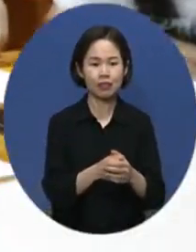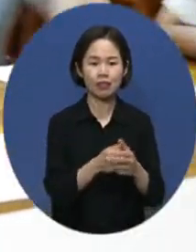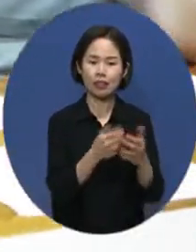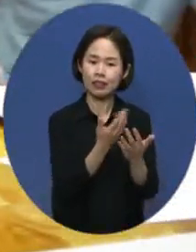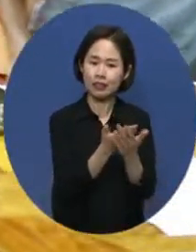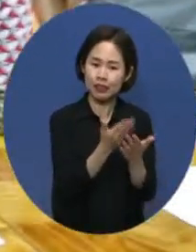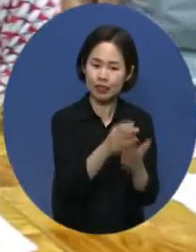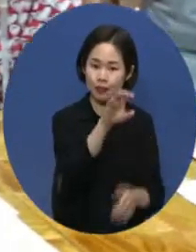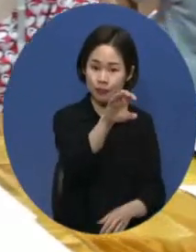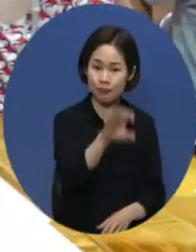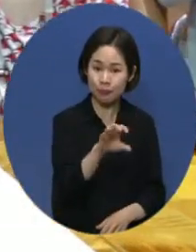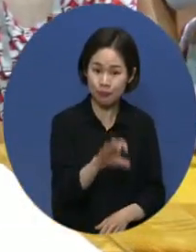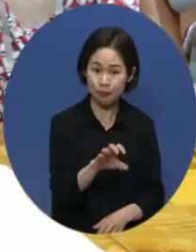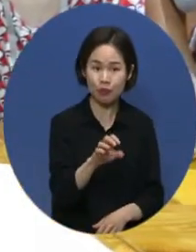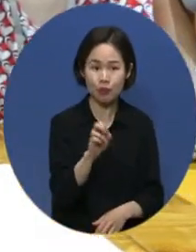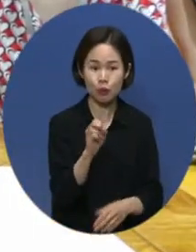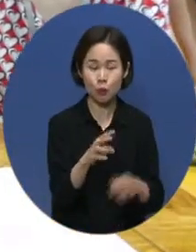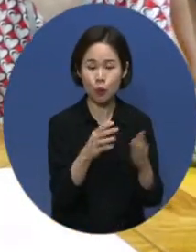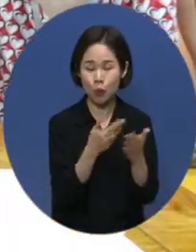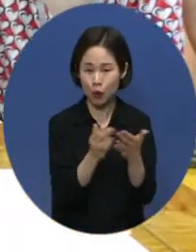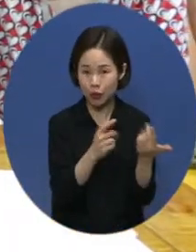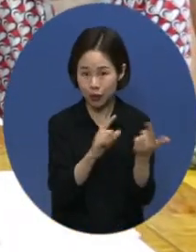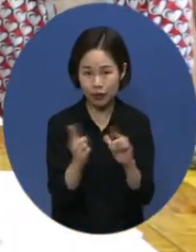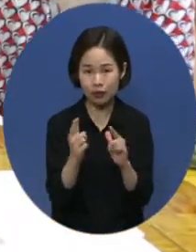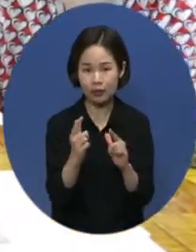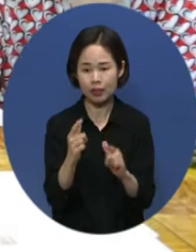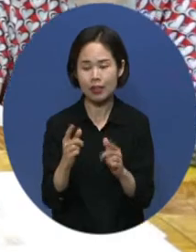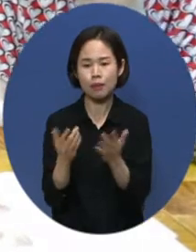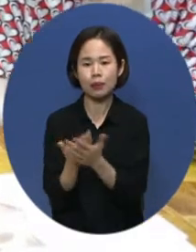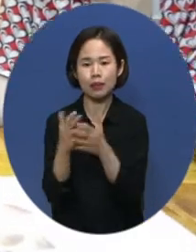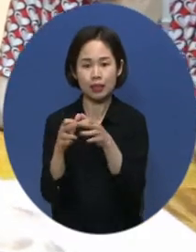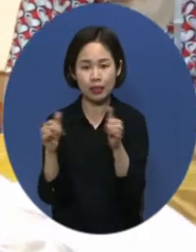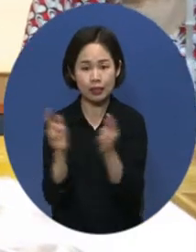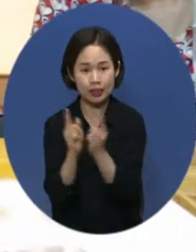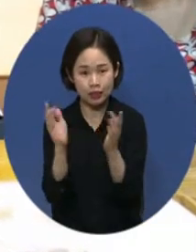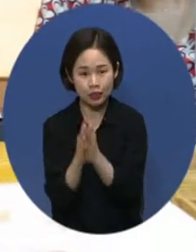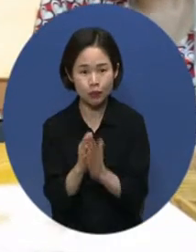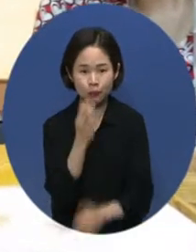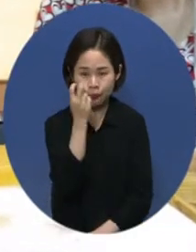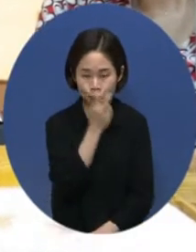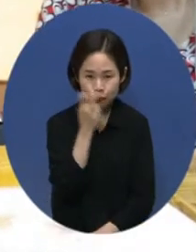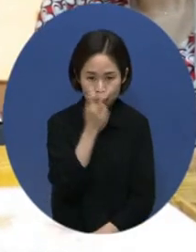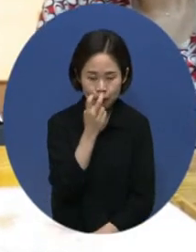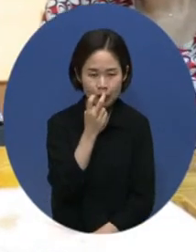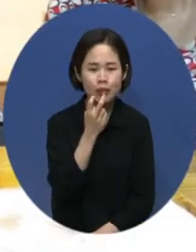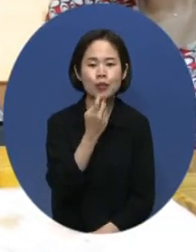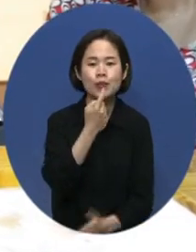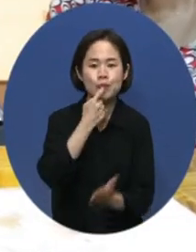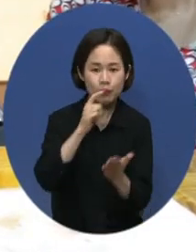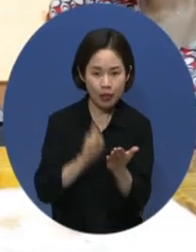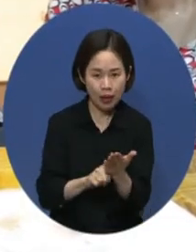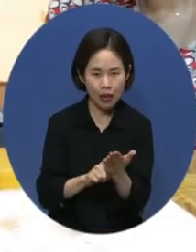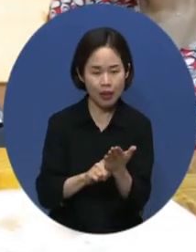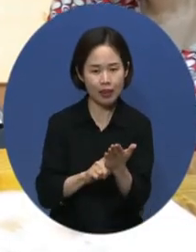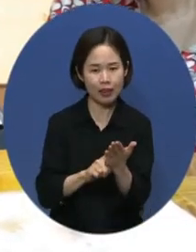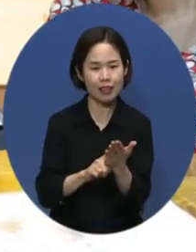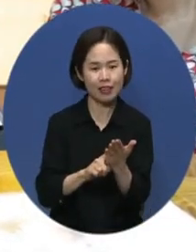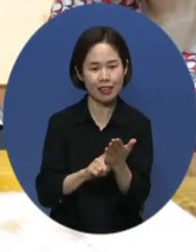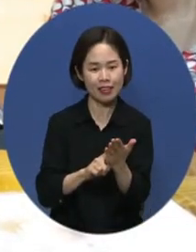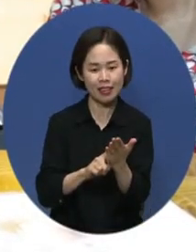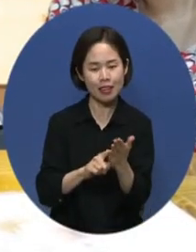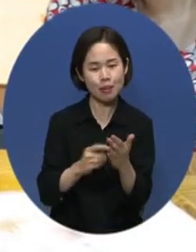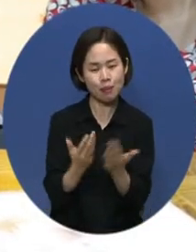사진, 감수까지 그들의 눈높이에 맞추고 그들의 손을 거쳐 좀 더 실용적이고